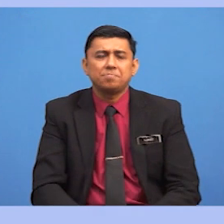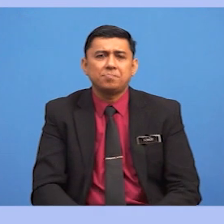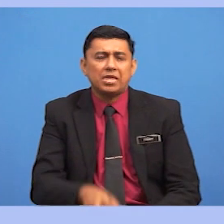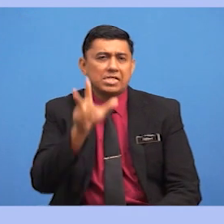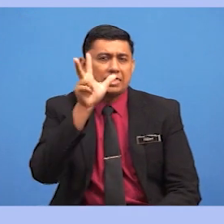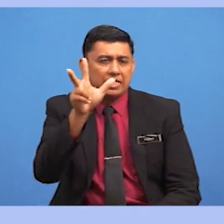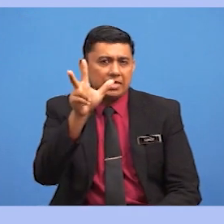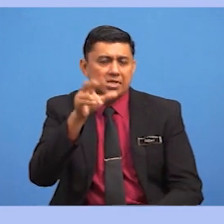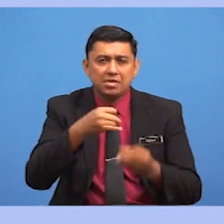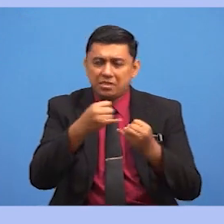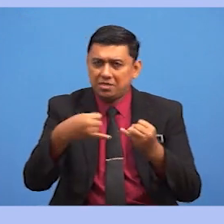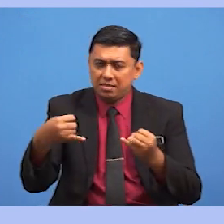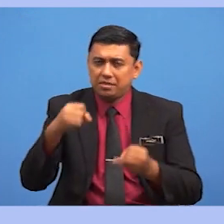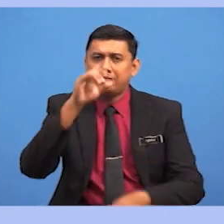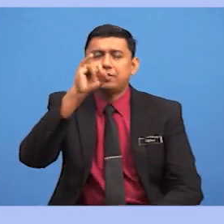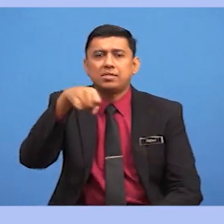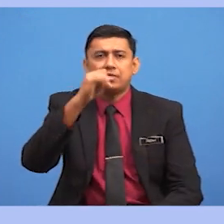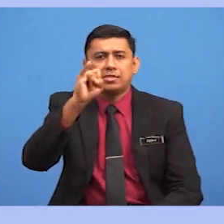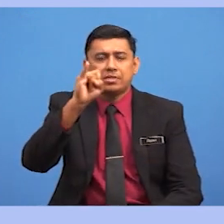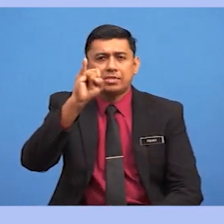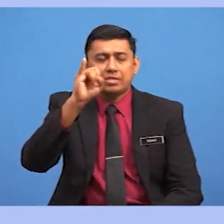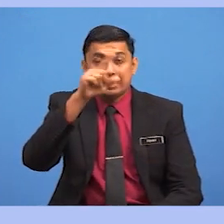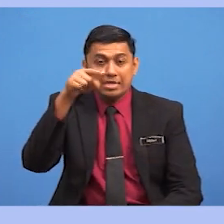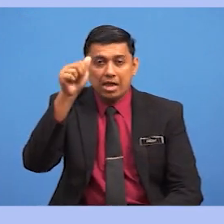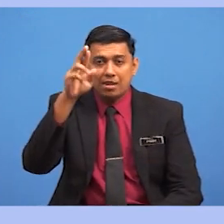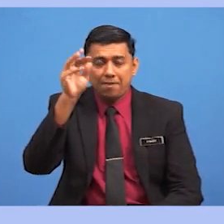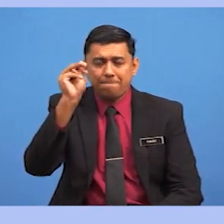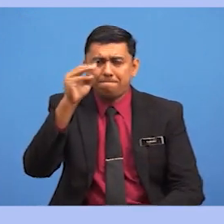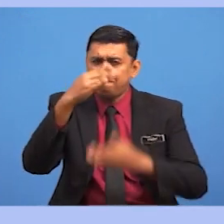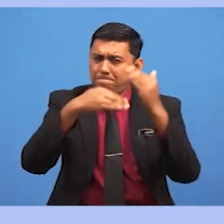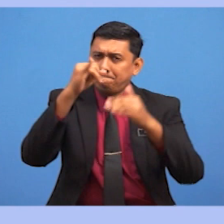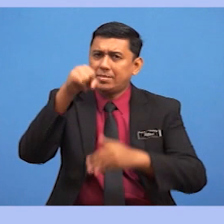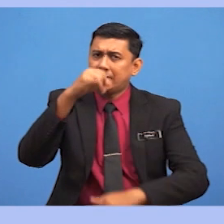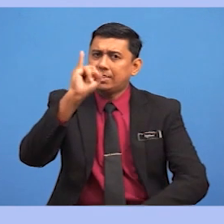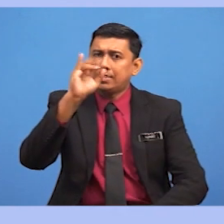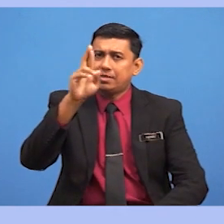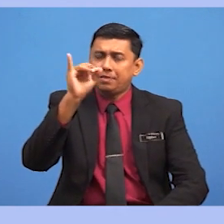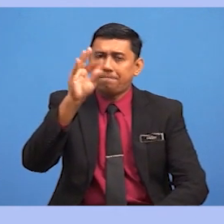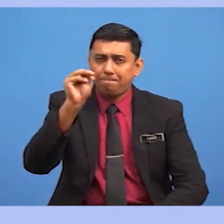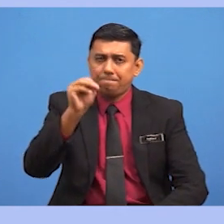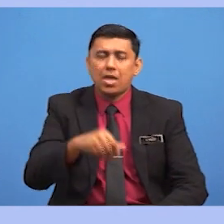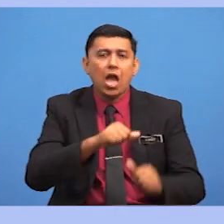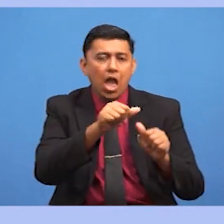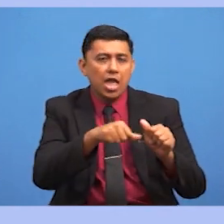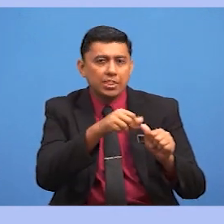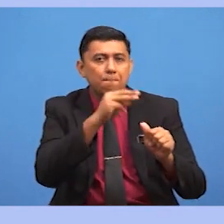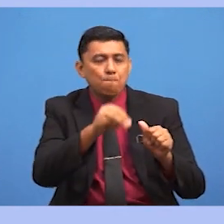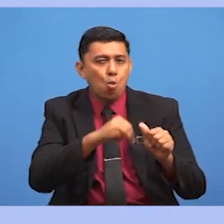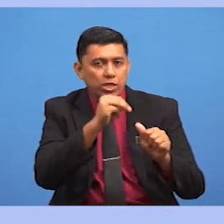tiga jenis zarah yang membina jirim, iaitu atom, molekul dan